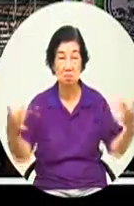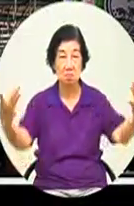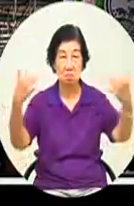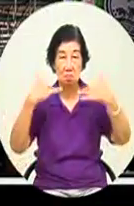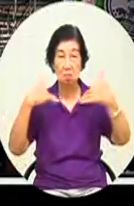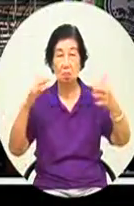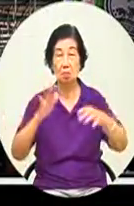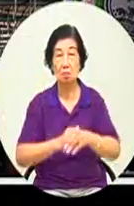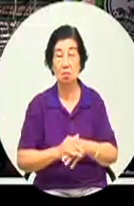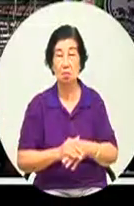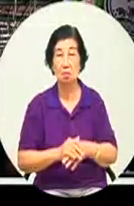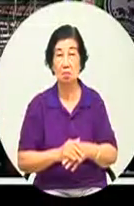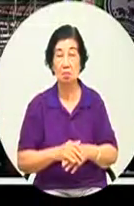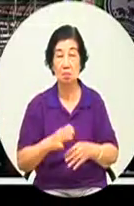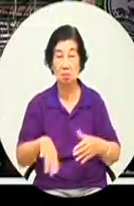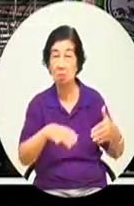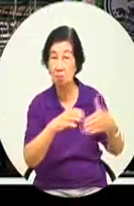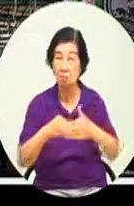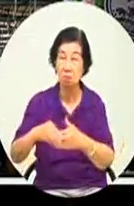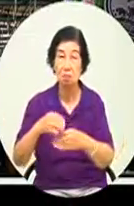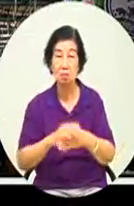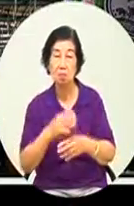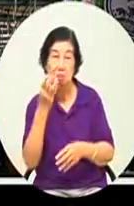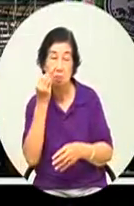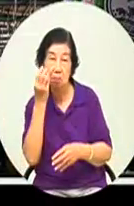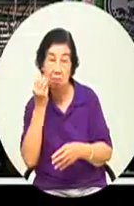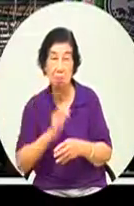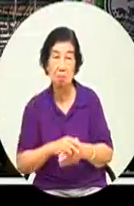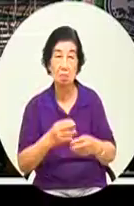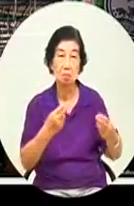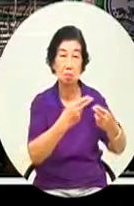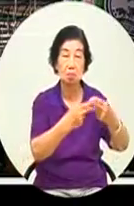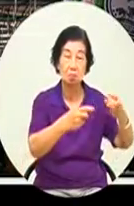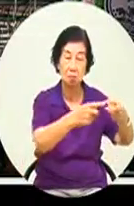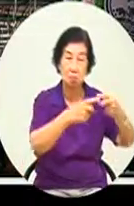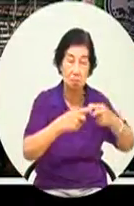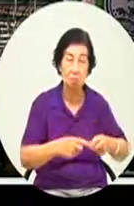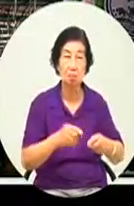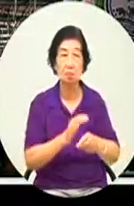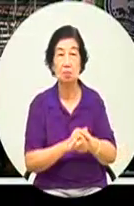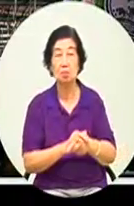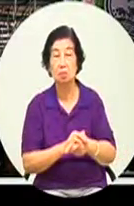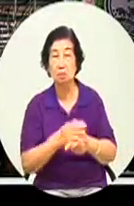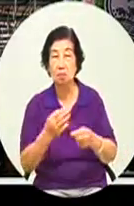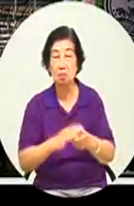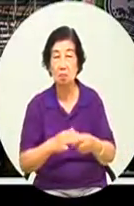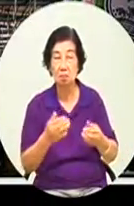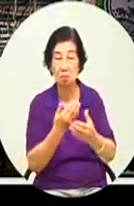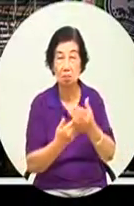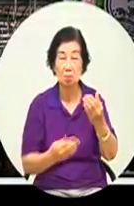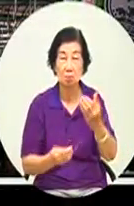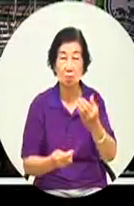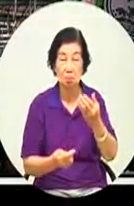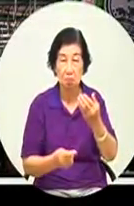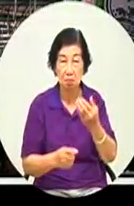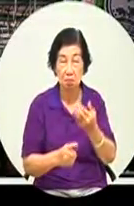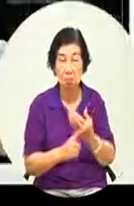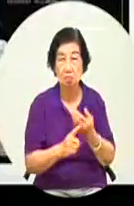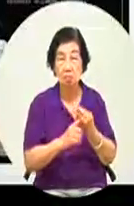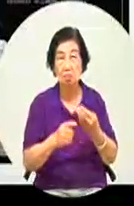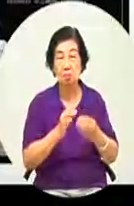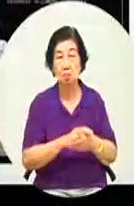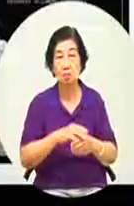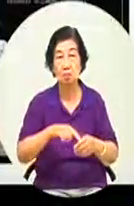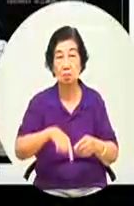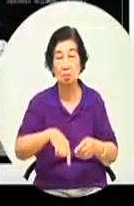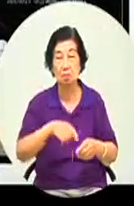啦，带来的他们的观光客也好，带来的他们的一个产业的效益这是迄个东港华侨区